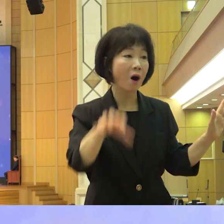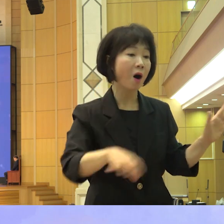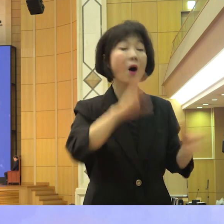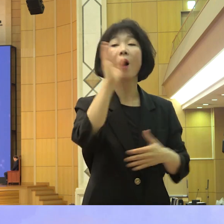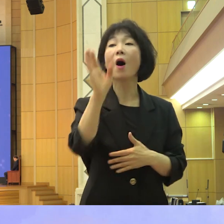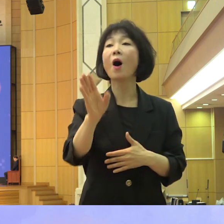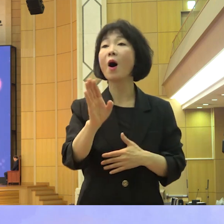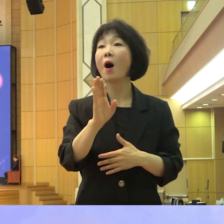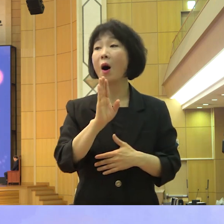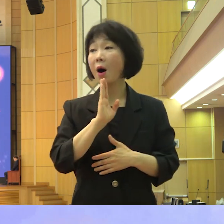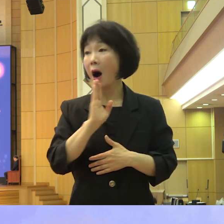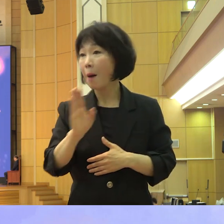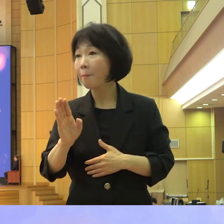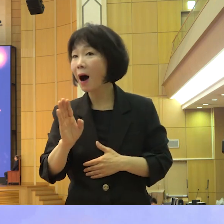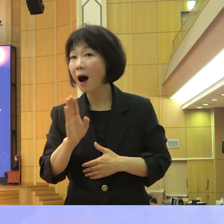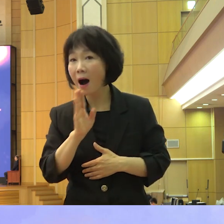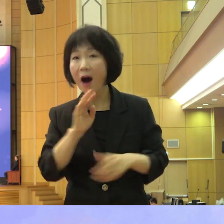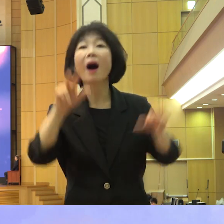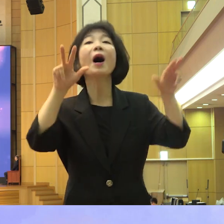이곳에서